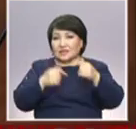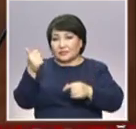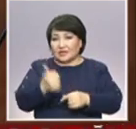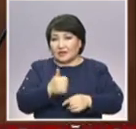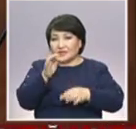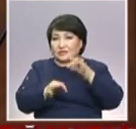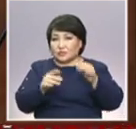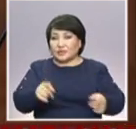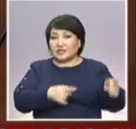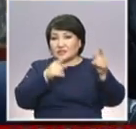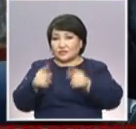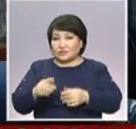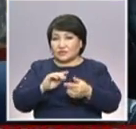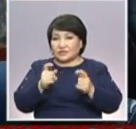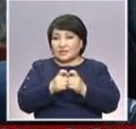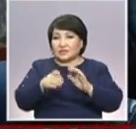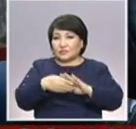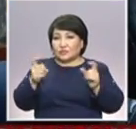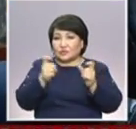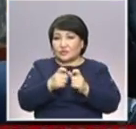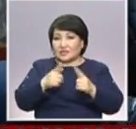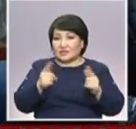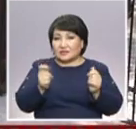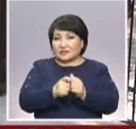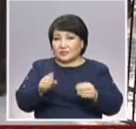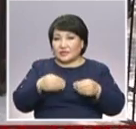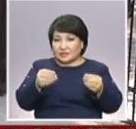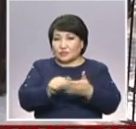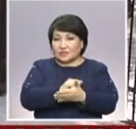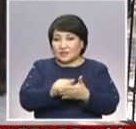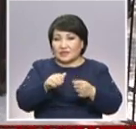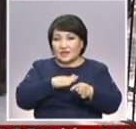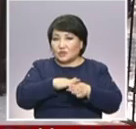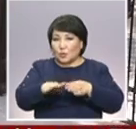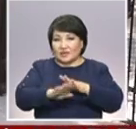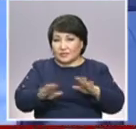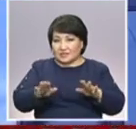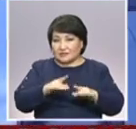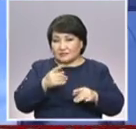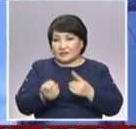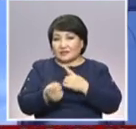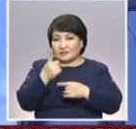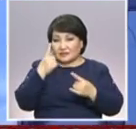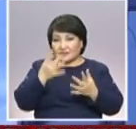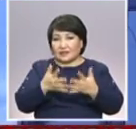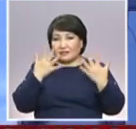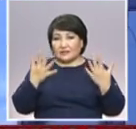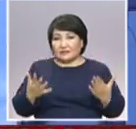жемқорлыққа қарсы күрес агенттігінің берген құжаттары толық емес екендігі анықталды. Азамат Әуезхан, Әсет Құндақбаев, Алматы телеарнасы.